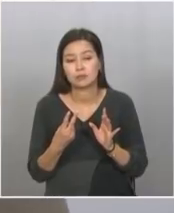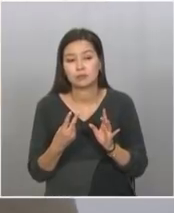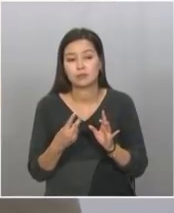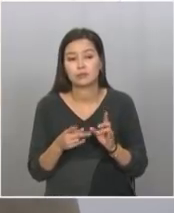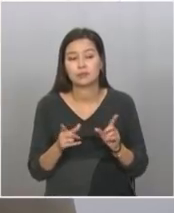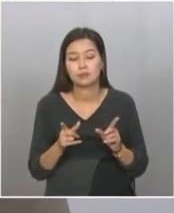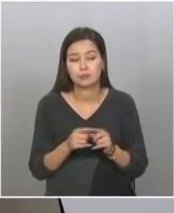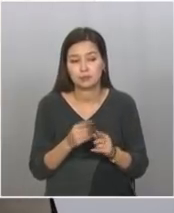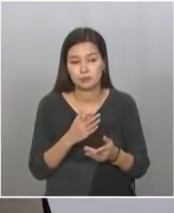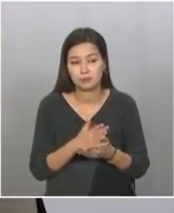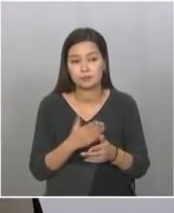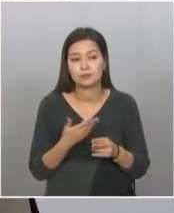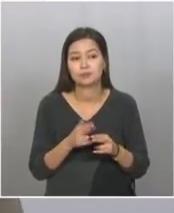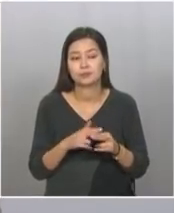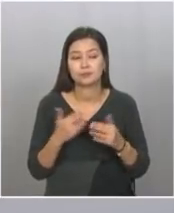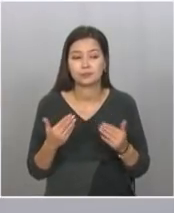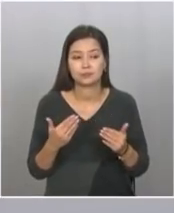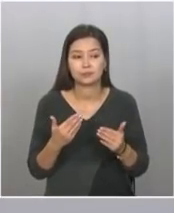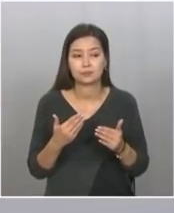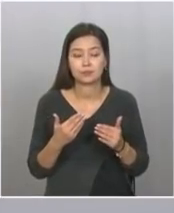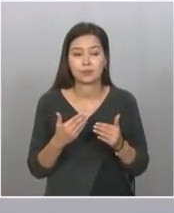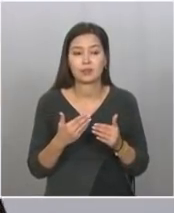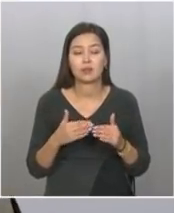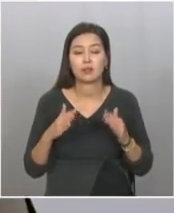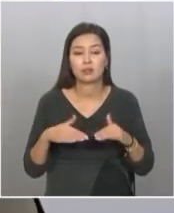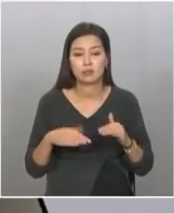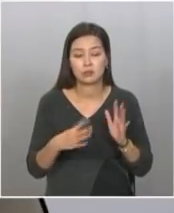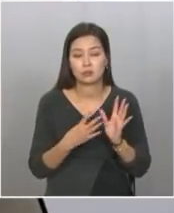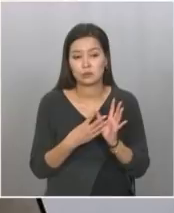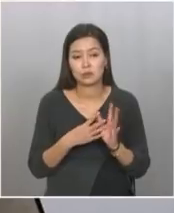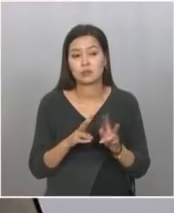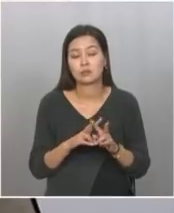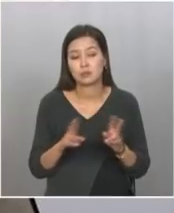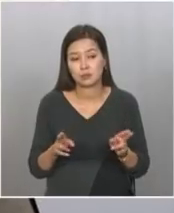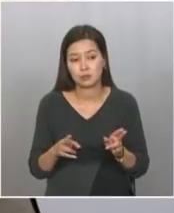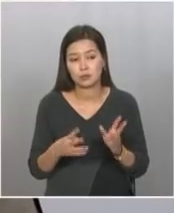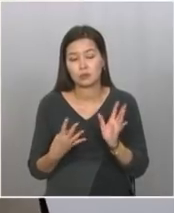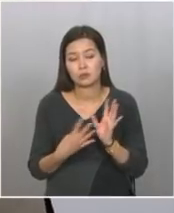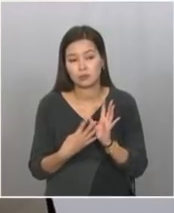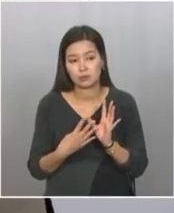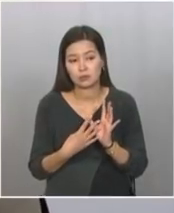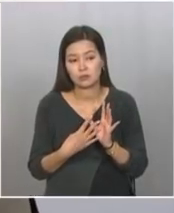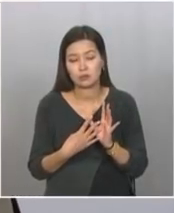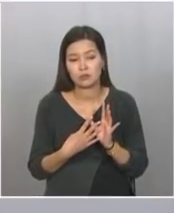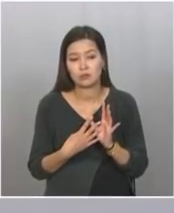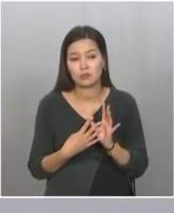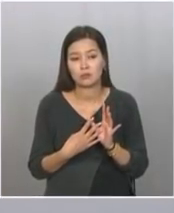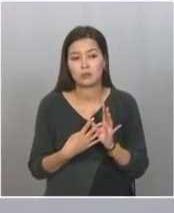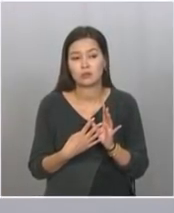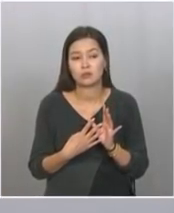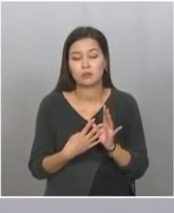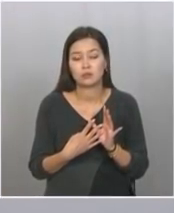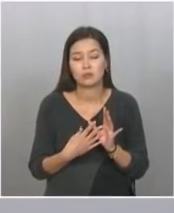деп ойлайық. Е? Сонда ереже бойынша бөлімдеріне қарасақ, бірдей ғой, сондықтан сақталады 9 болып, және жаңағы